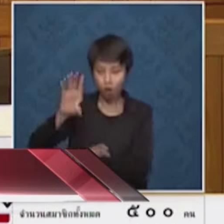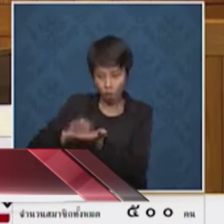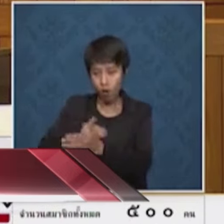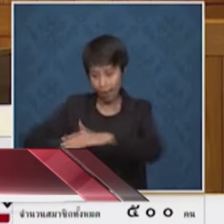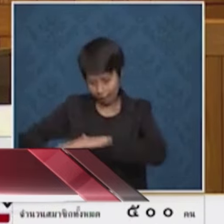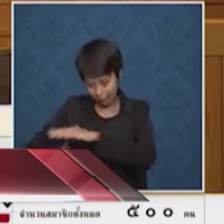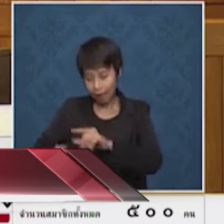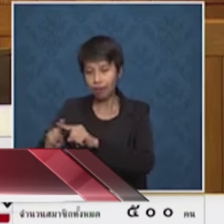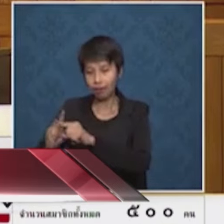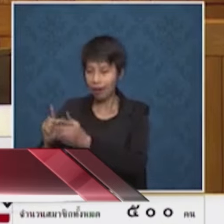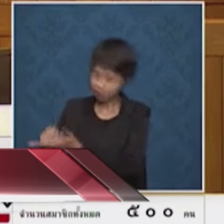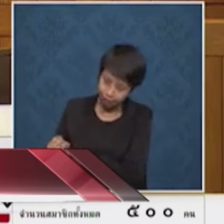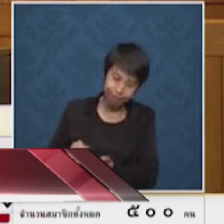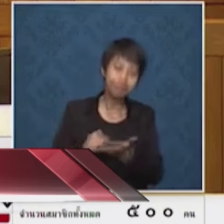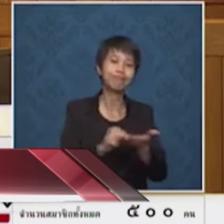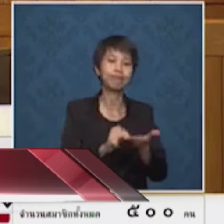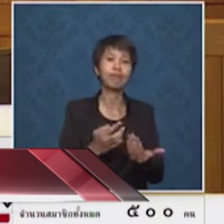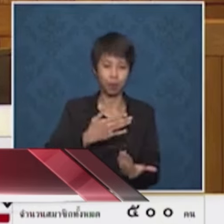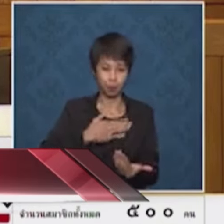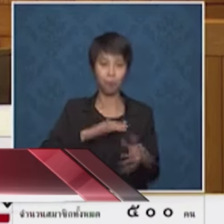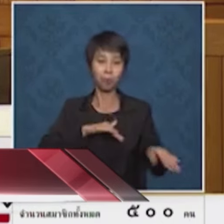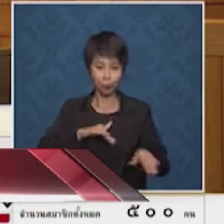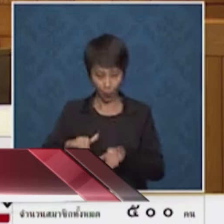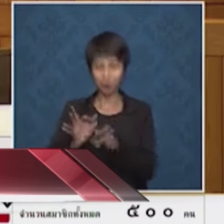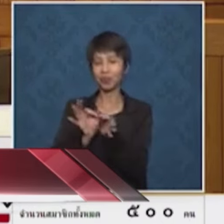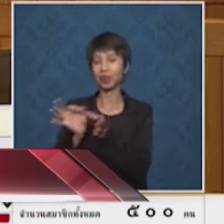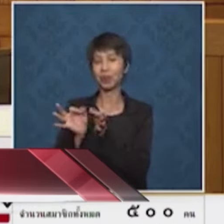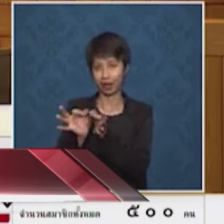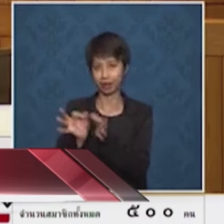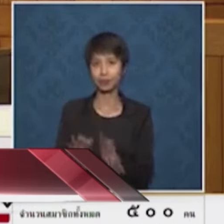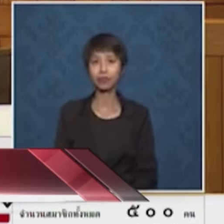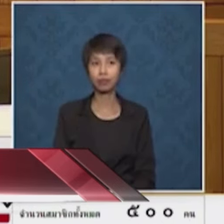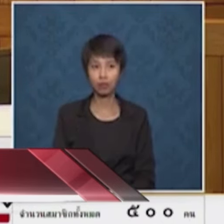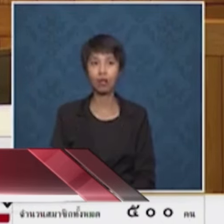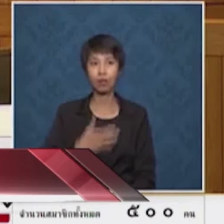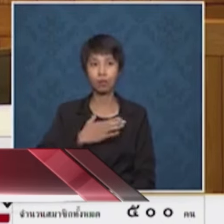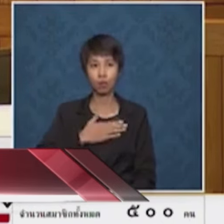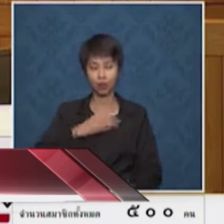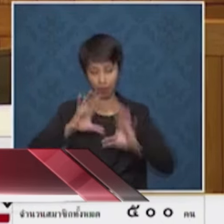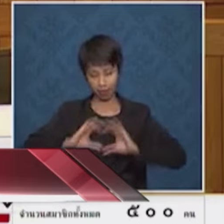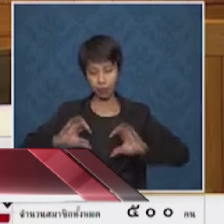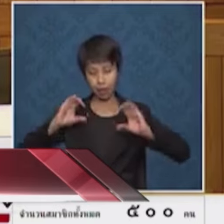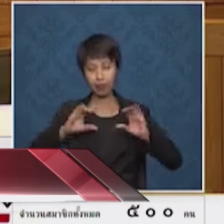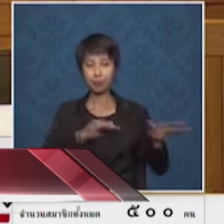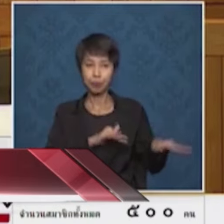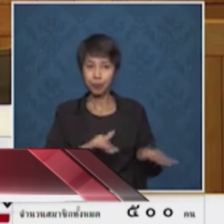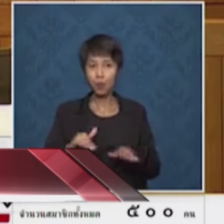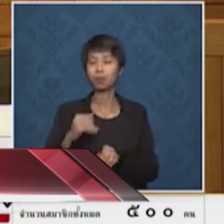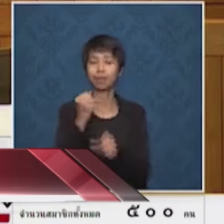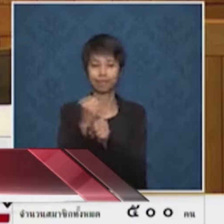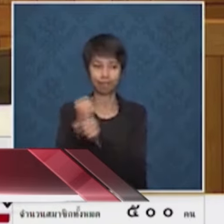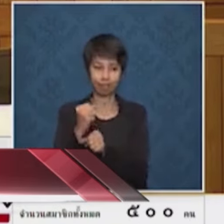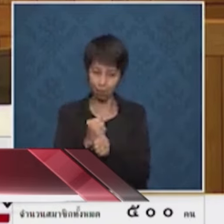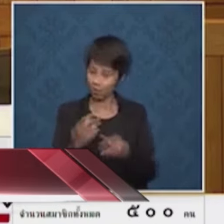ก็ยินดีที่จะที่จะโต๊ะแย้งนะครับหรือให้ความกระจ่างได้นะครับแล้วก็ยืนยันครับรัฐบาลก็ยังพร้อมที่จะทำ